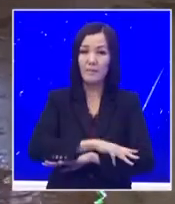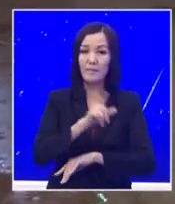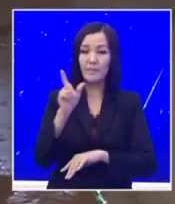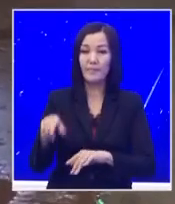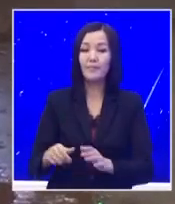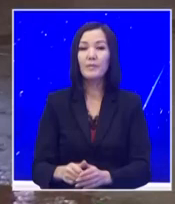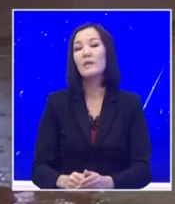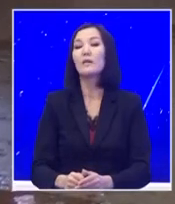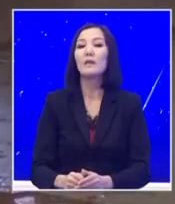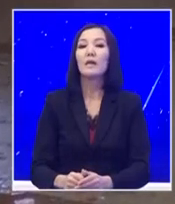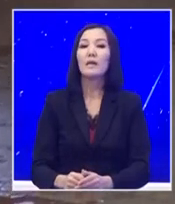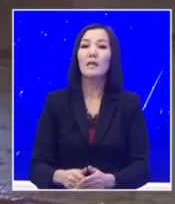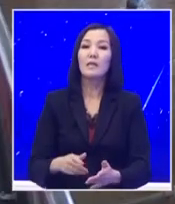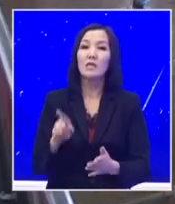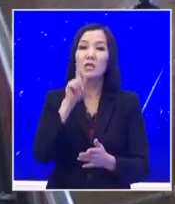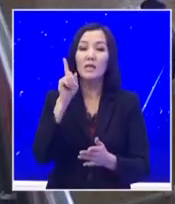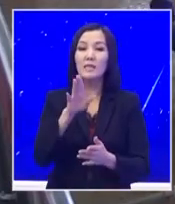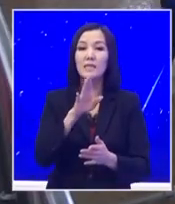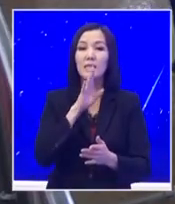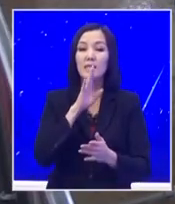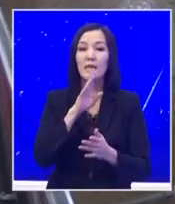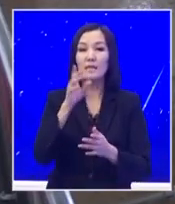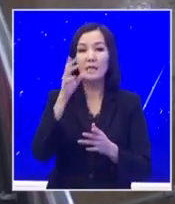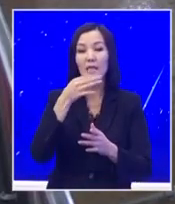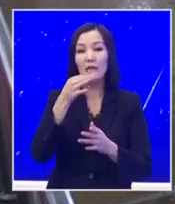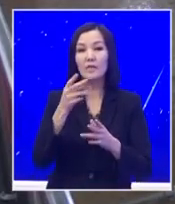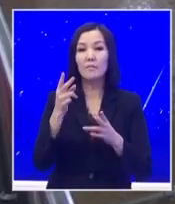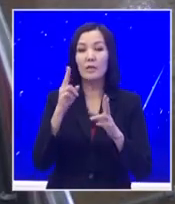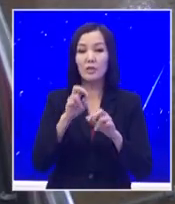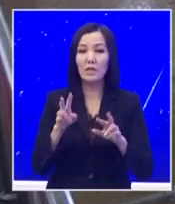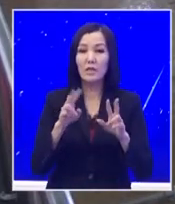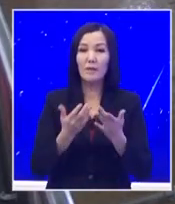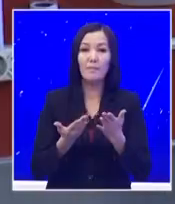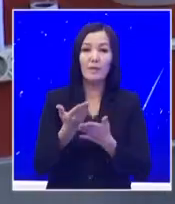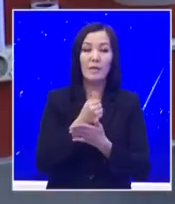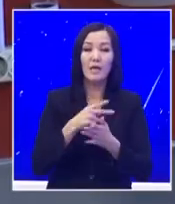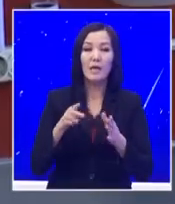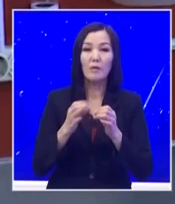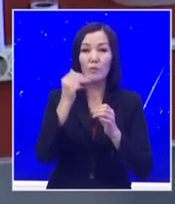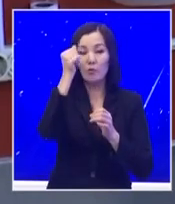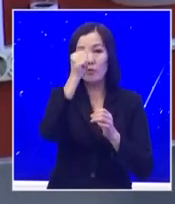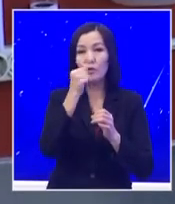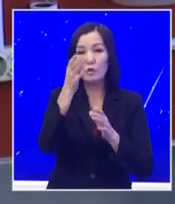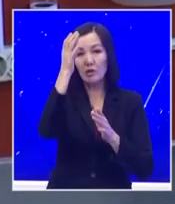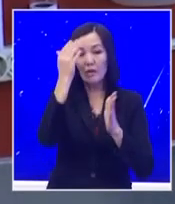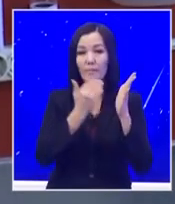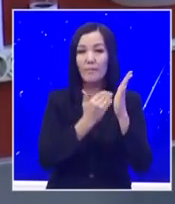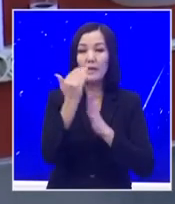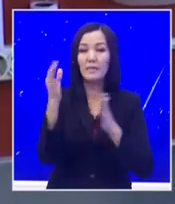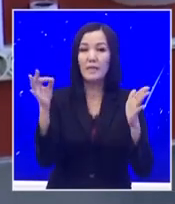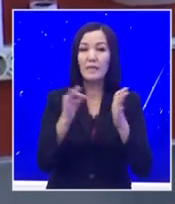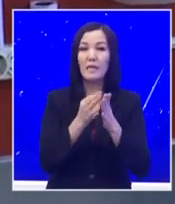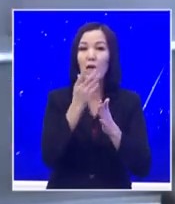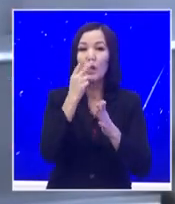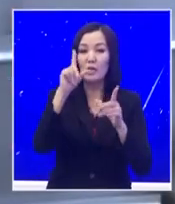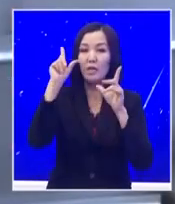әрдайым жаңашылдықты іздеп, білімін толықтырып, тәжірибе жинақтаудан жалыққан емес. 2014 жылы өз сала деңгейін жоғарылату мақсатында